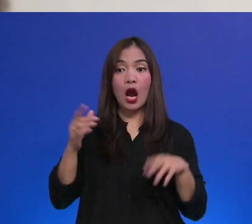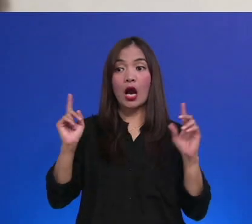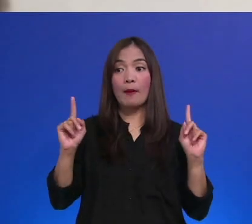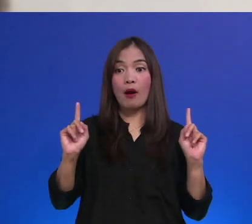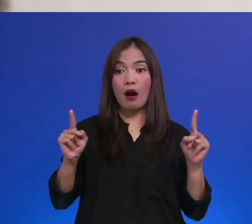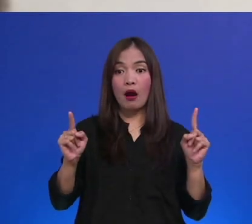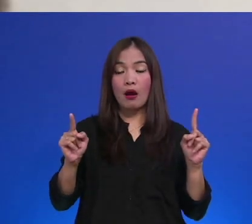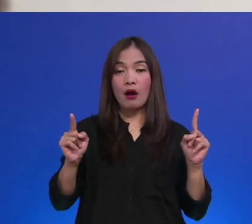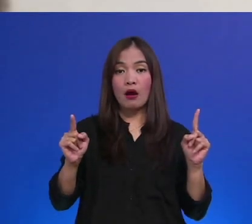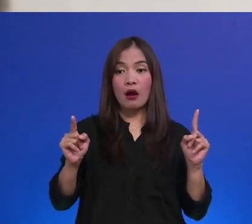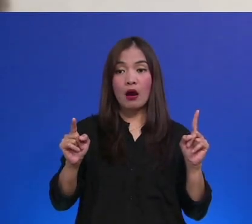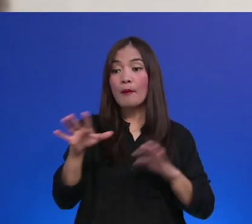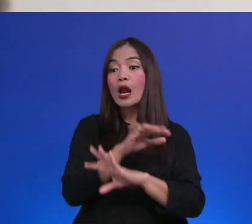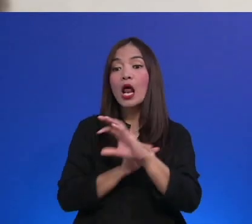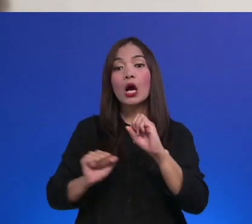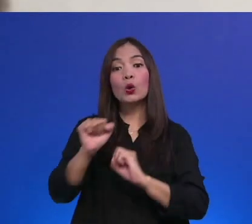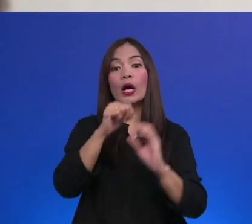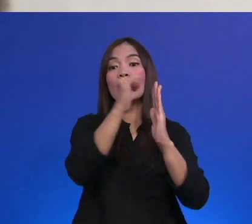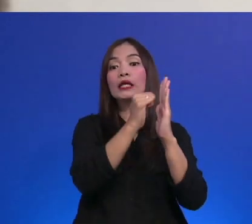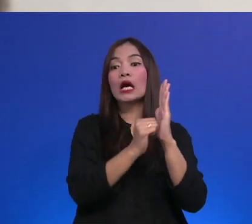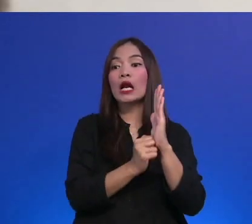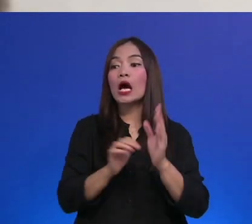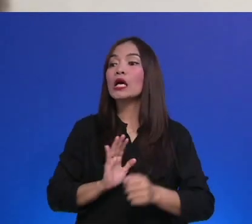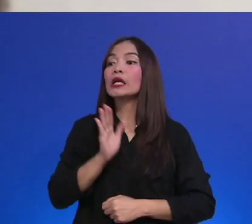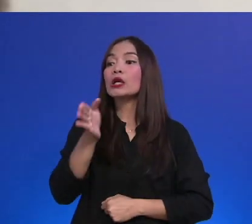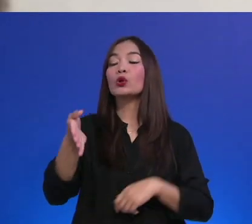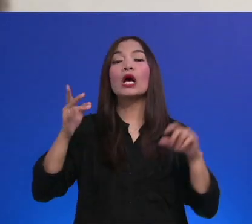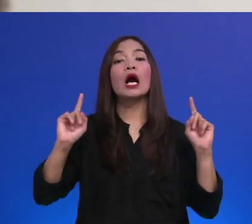tidak ikut melakukan kegiatan keagamaan